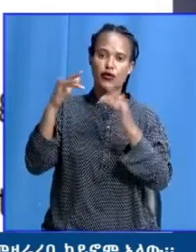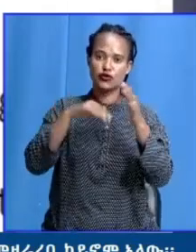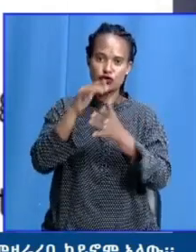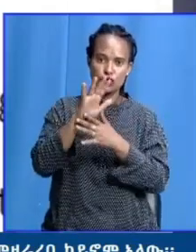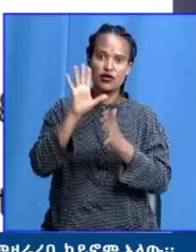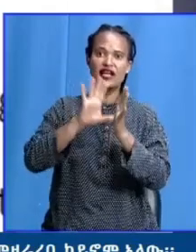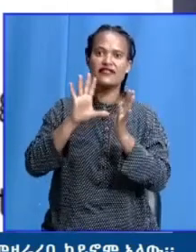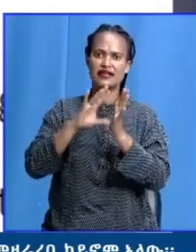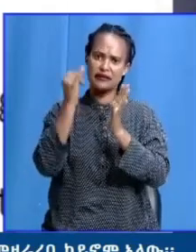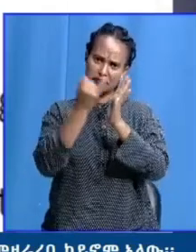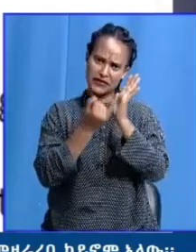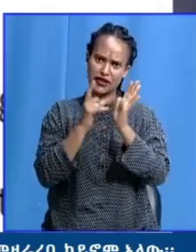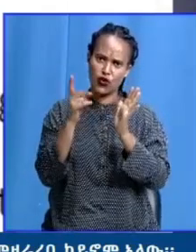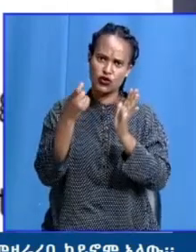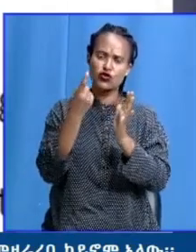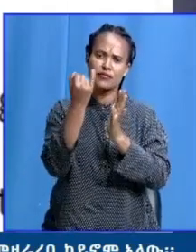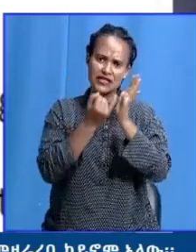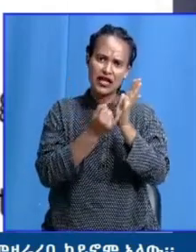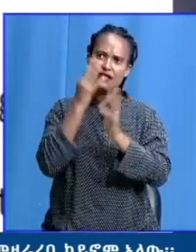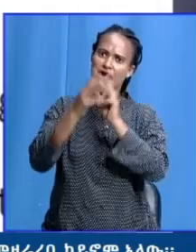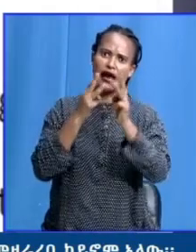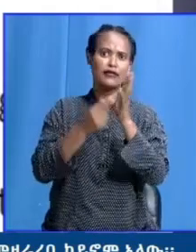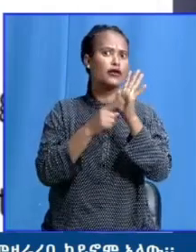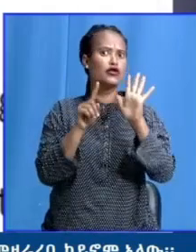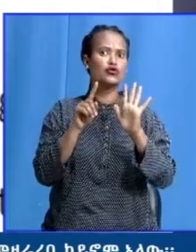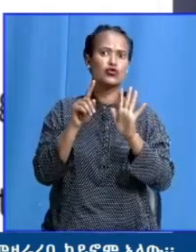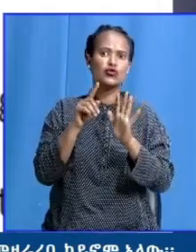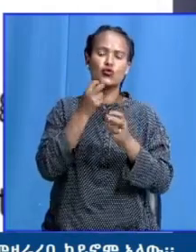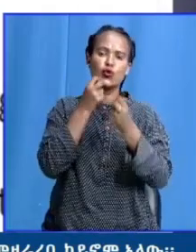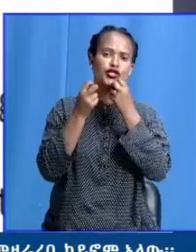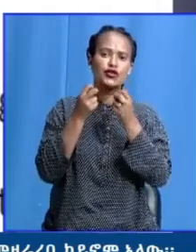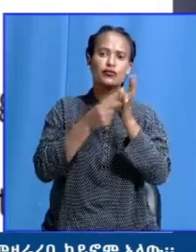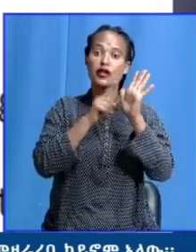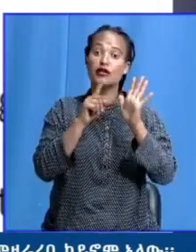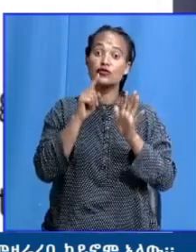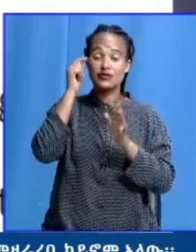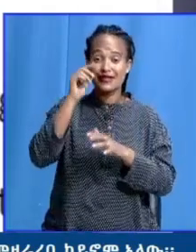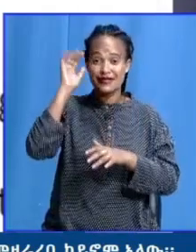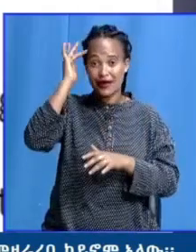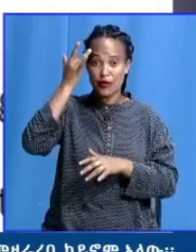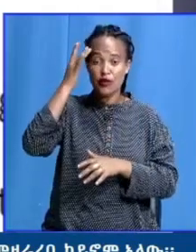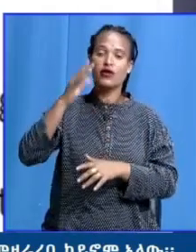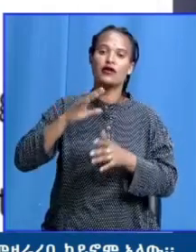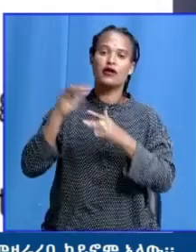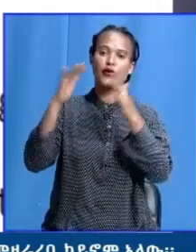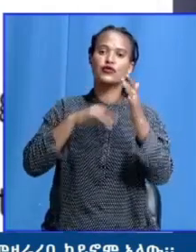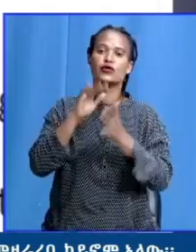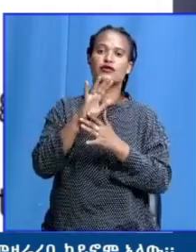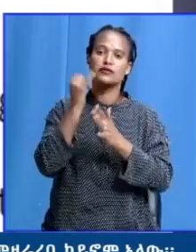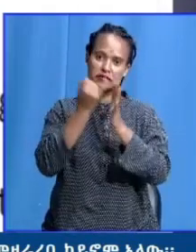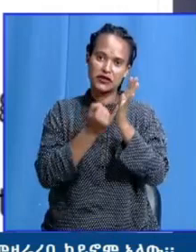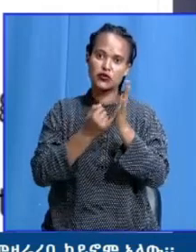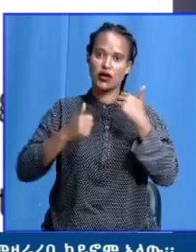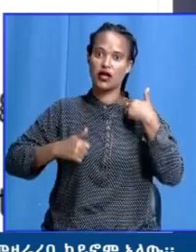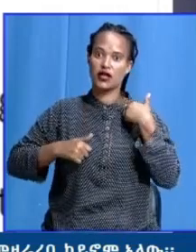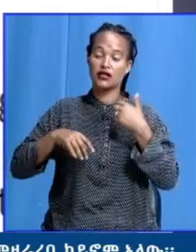ናይ ግፍዕት ምስልታት ከይኮነስ እቶም ምስልታት ንዓለም መቅልሖምን ጉዶም ገበናቶም መቅልዑ ስለ ዘሕመሞ ካብ ኩናት ዝወፁ ዘለዉ ምስልታት